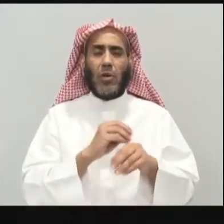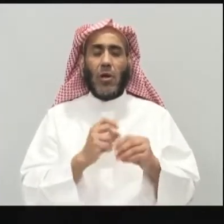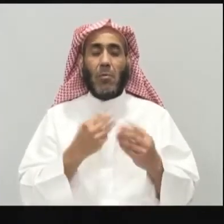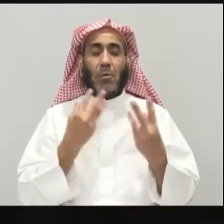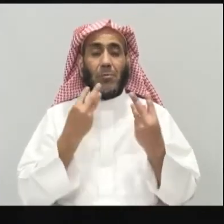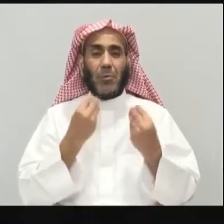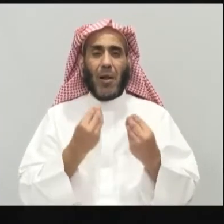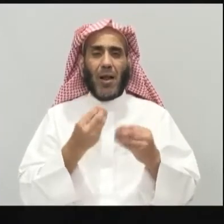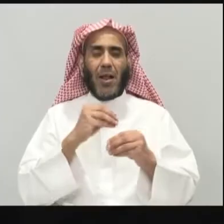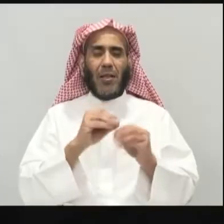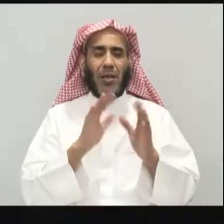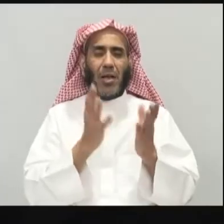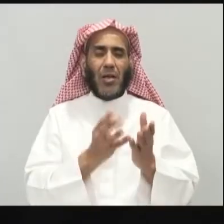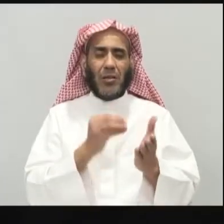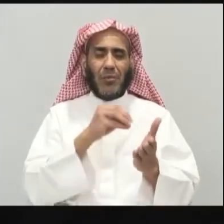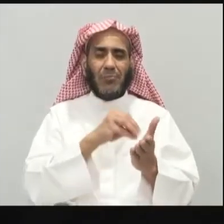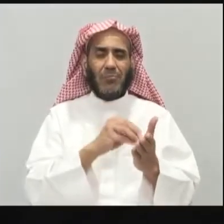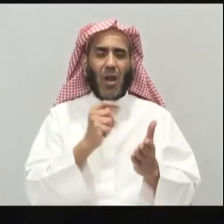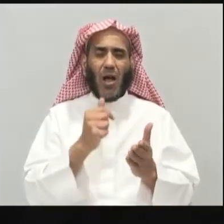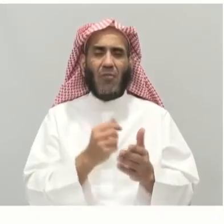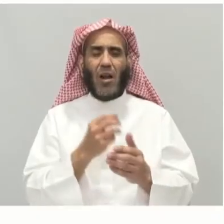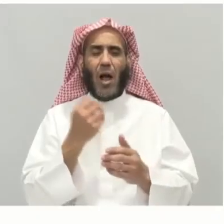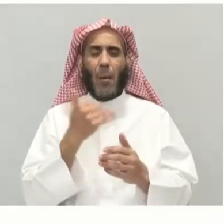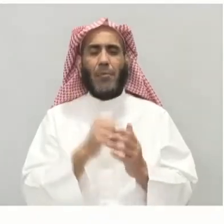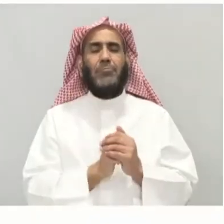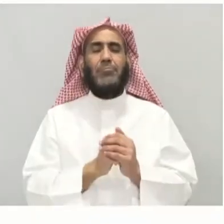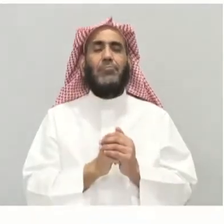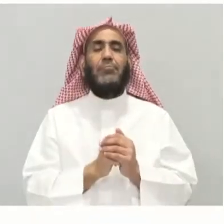جماليه على هذه القطاع الفخريه والخزفيه